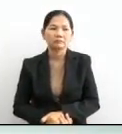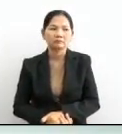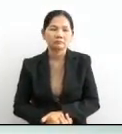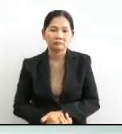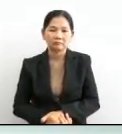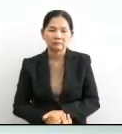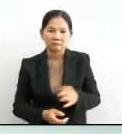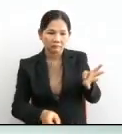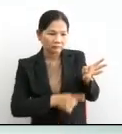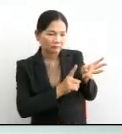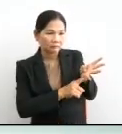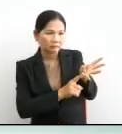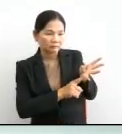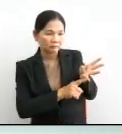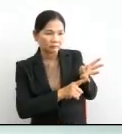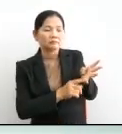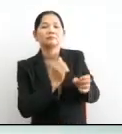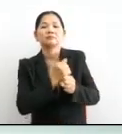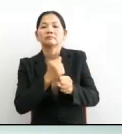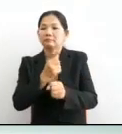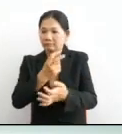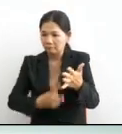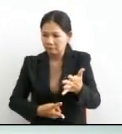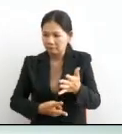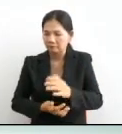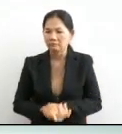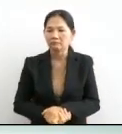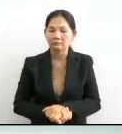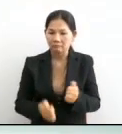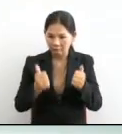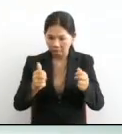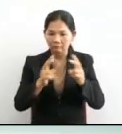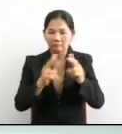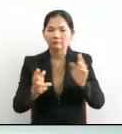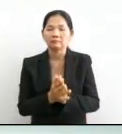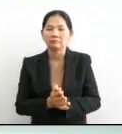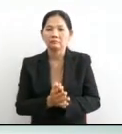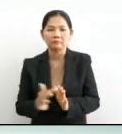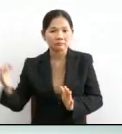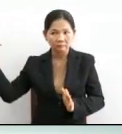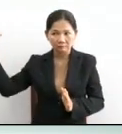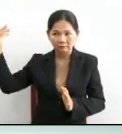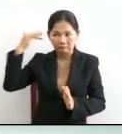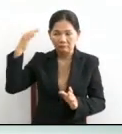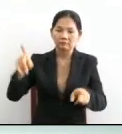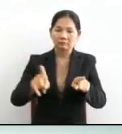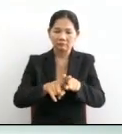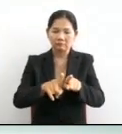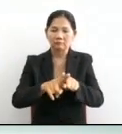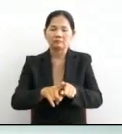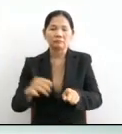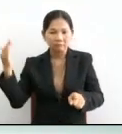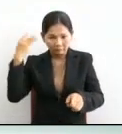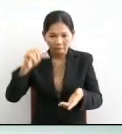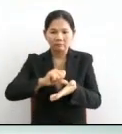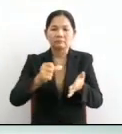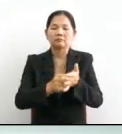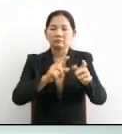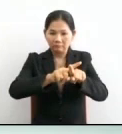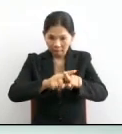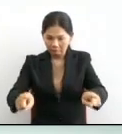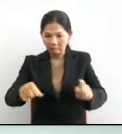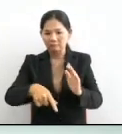chà chắc lùm hạt tí bốn cái ao dương thua ấy ta con chà là ổn á cứ ao dương rốt sợ tí sợ sạp nâng tía